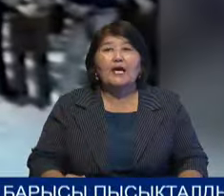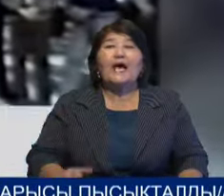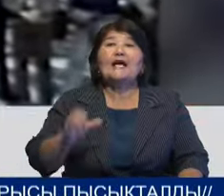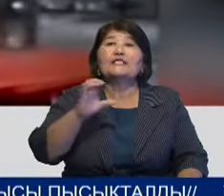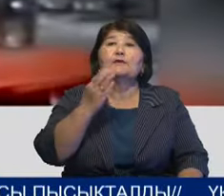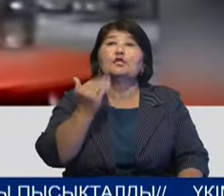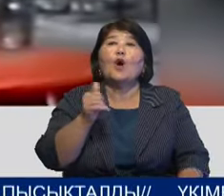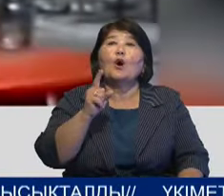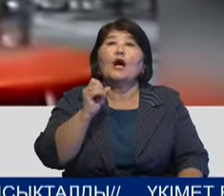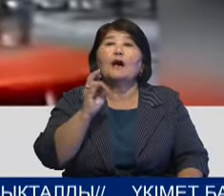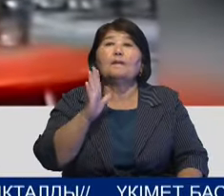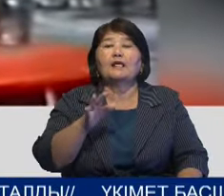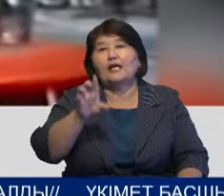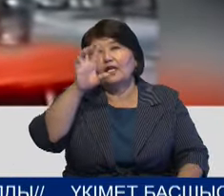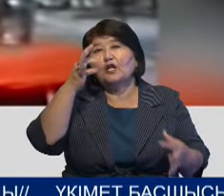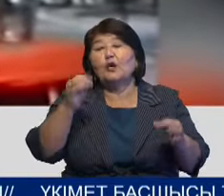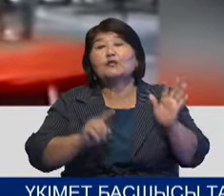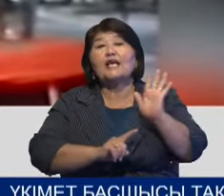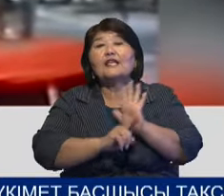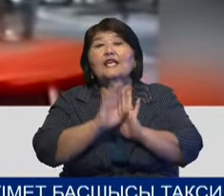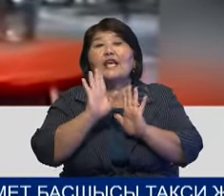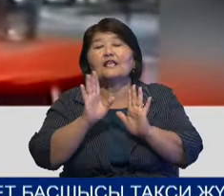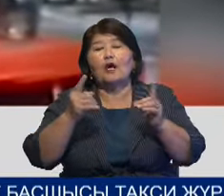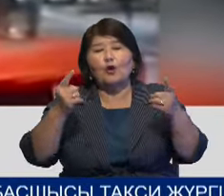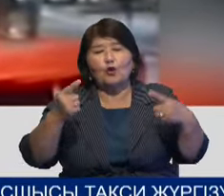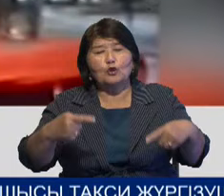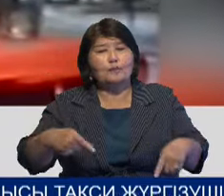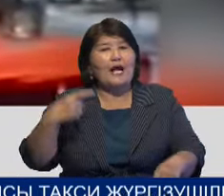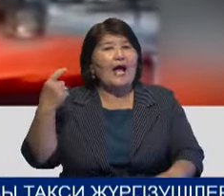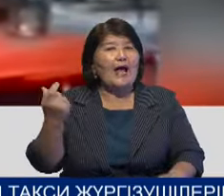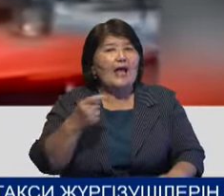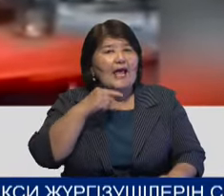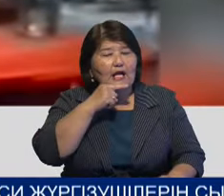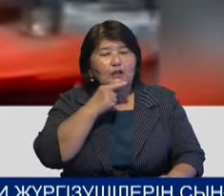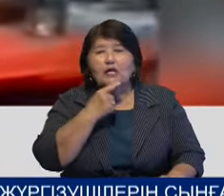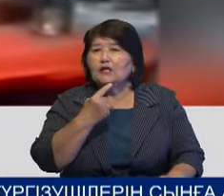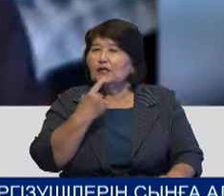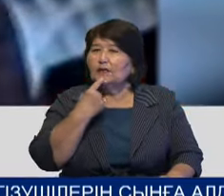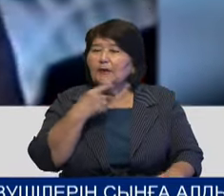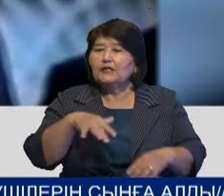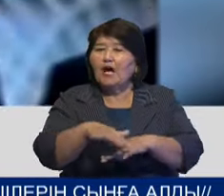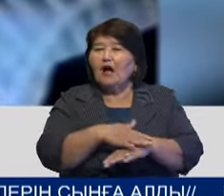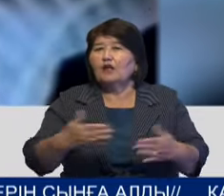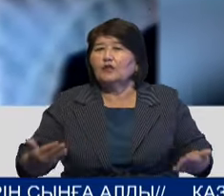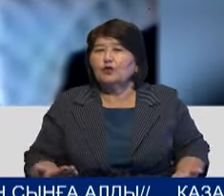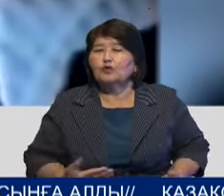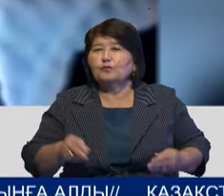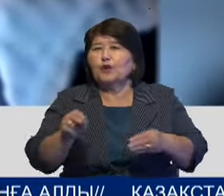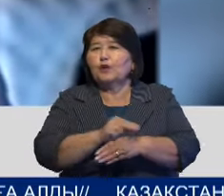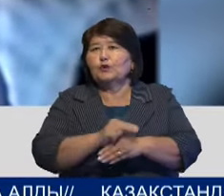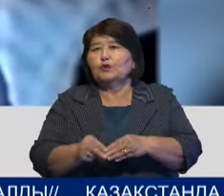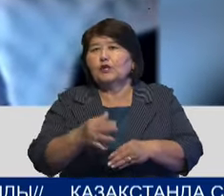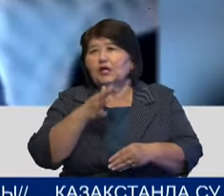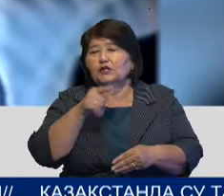Сейілбек Шаухаманов ел тәуелсіздігін енді алып, күн сайын құлдырап бара жатқан экономиканы да, жүдеп бара жатқан халықтың тұрмысын түзеуде қиын түскен